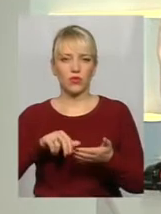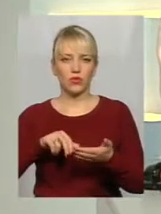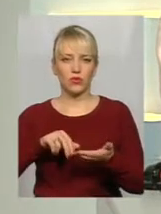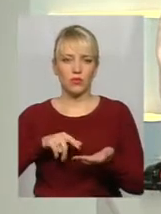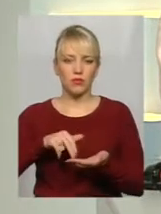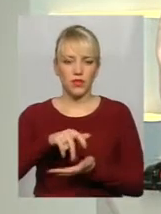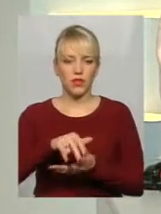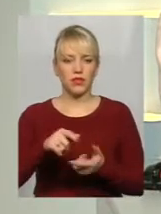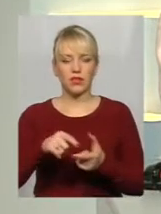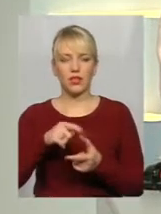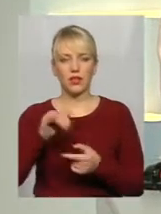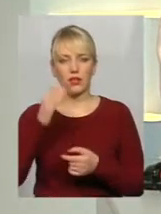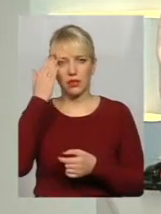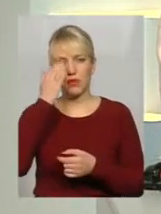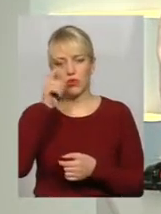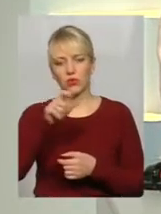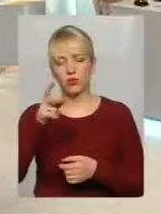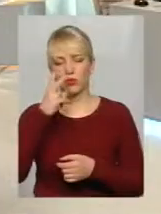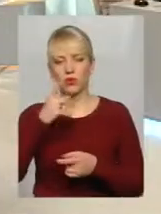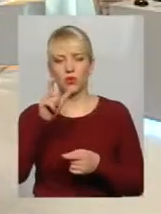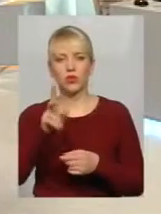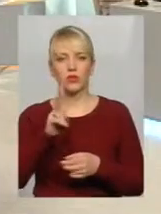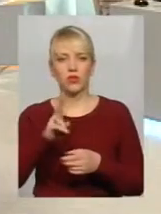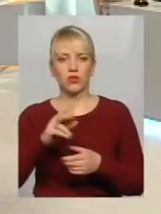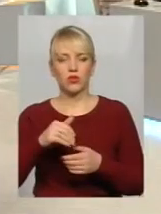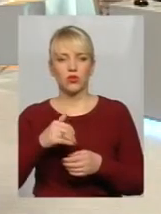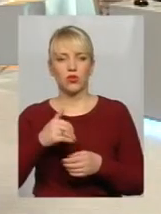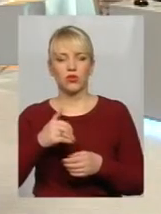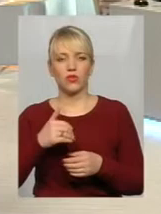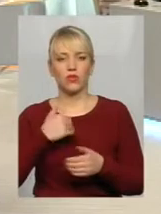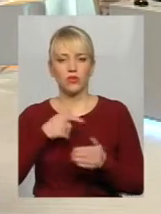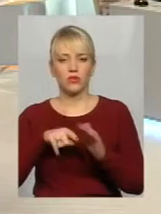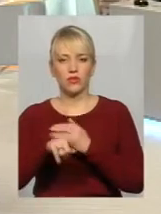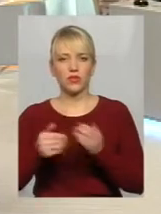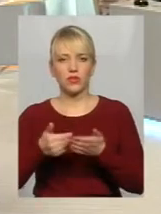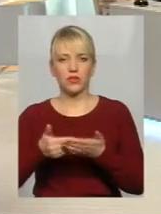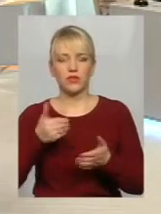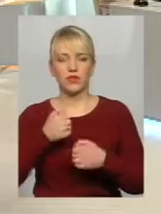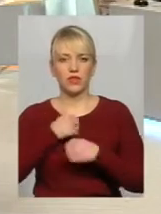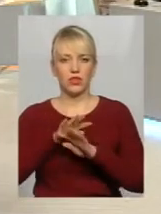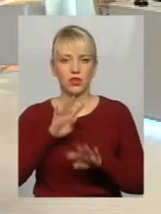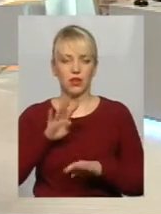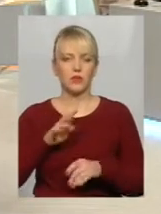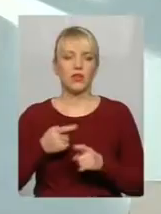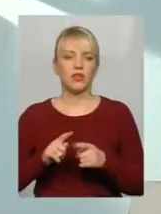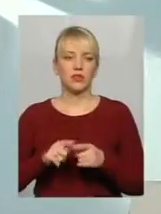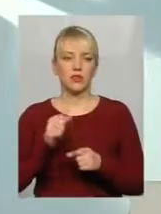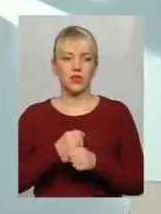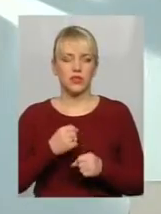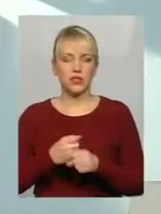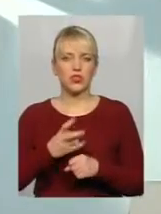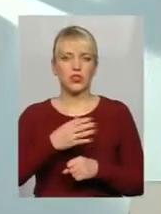митниця чи прикордонники бачать, що це людина, яка ухиляється від військової служби. Таке існує? Відпрацьовується, але ще він